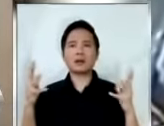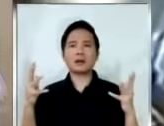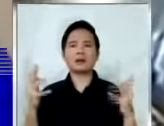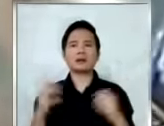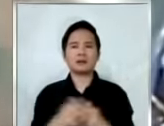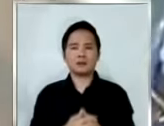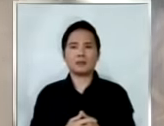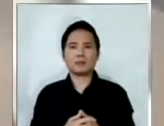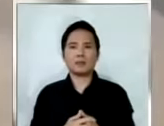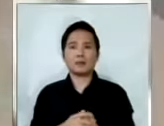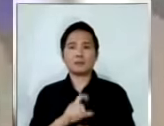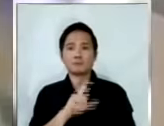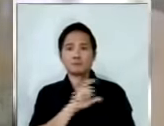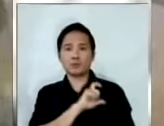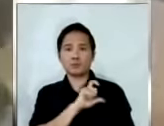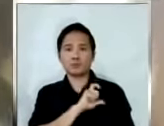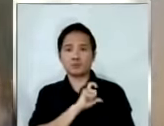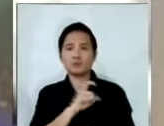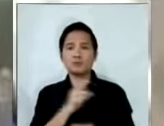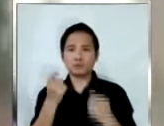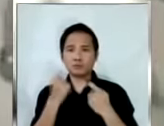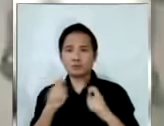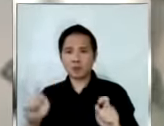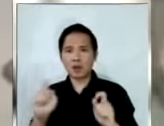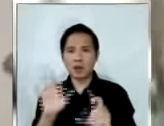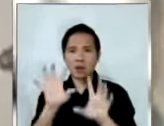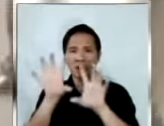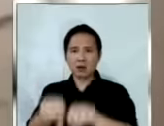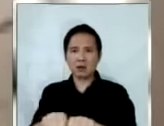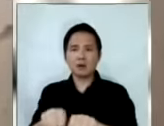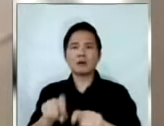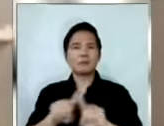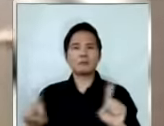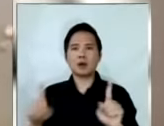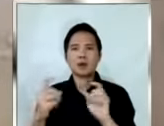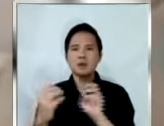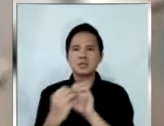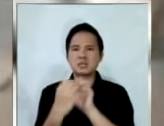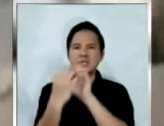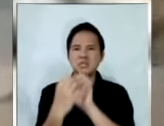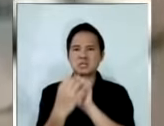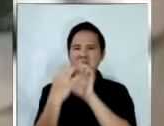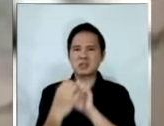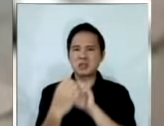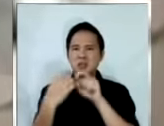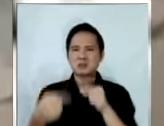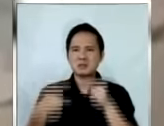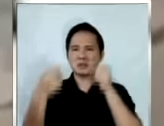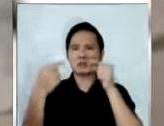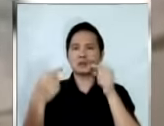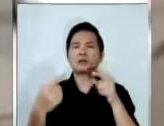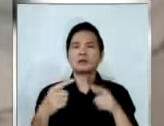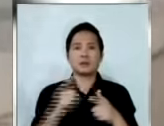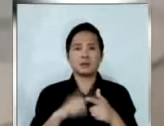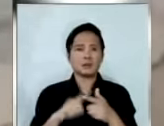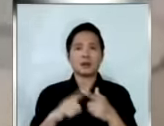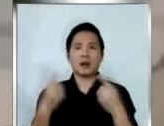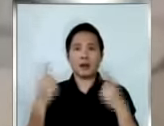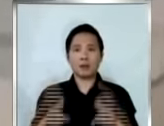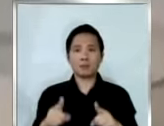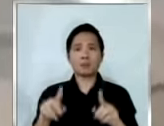silang nagpambuno. Habang tumakas ang nakamotorsiklong suspect, di nagtagal, pinutukan ng tumatakbong suspect ang mga